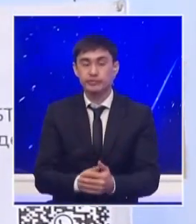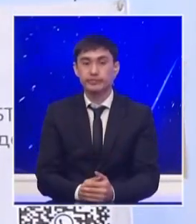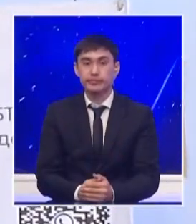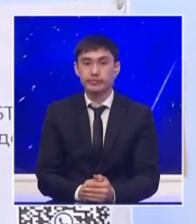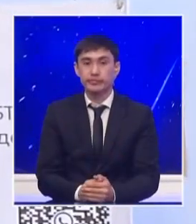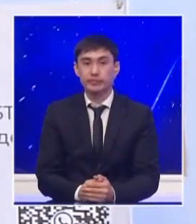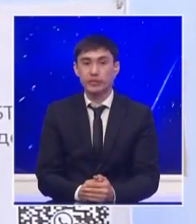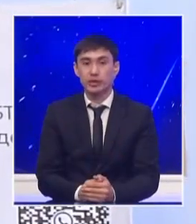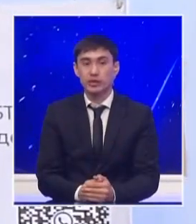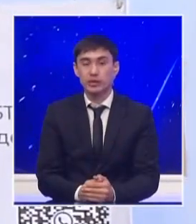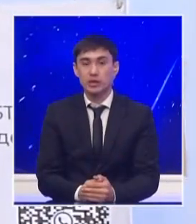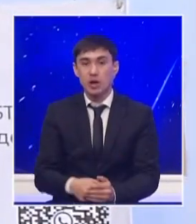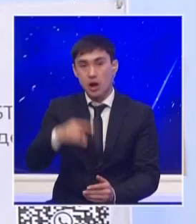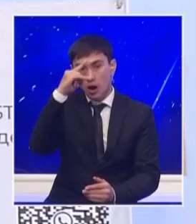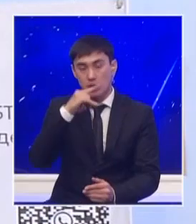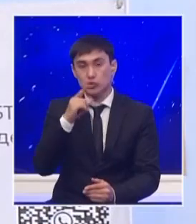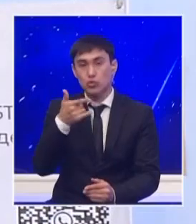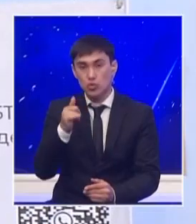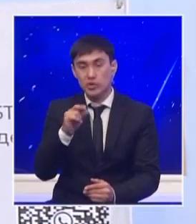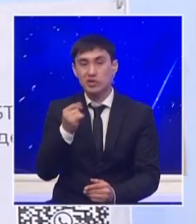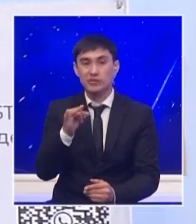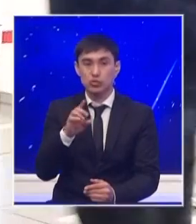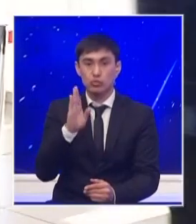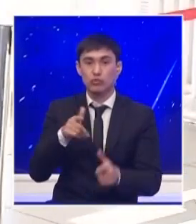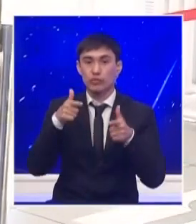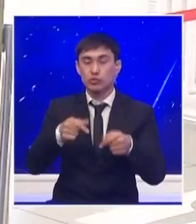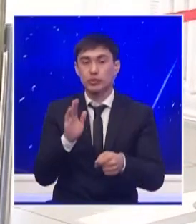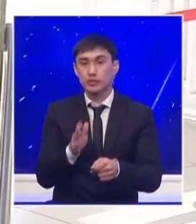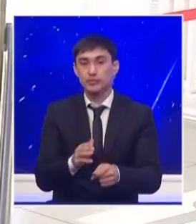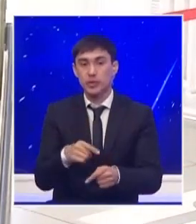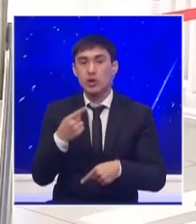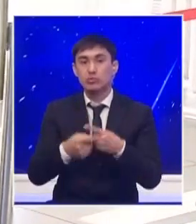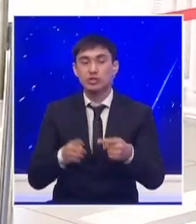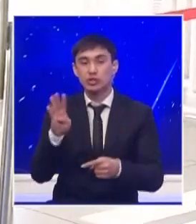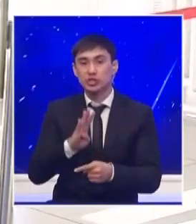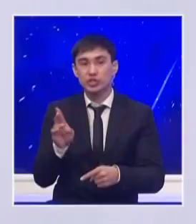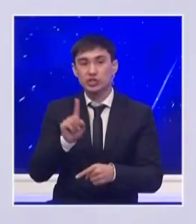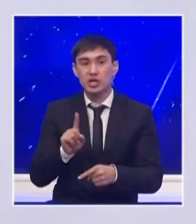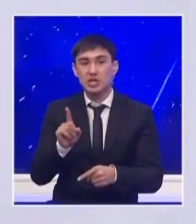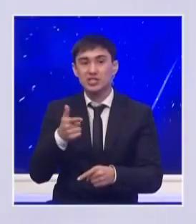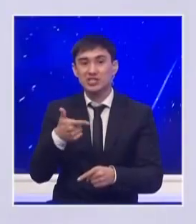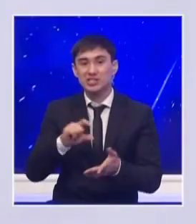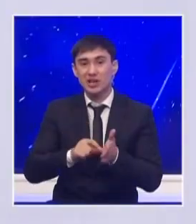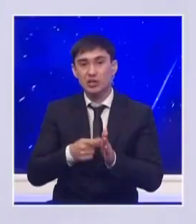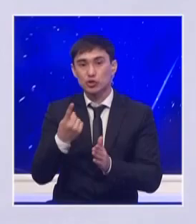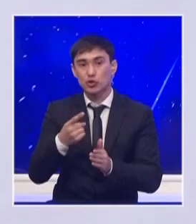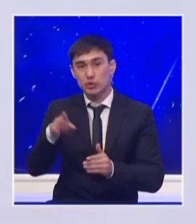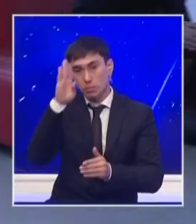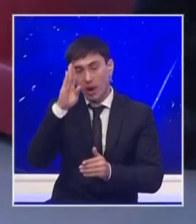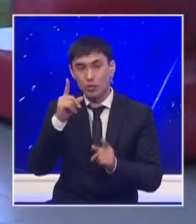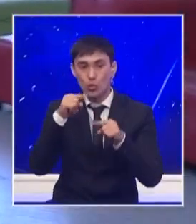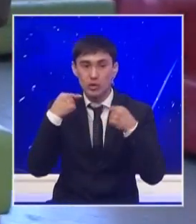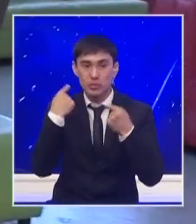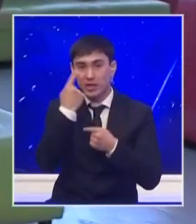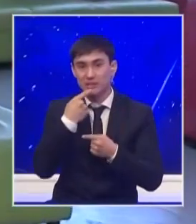либо в казну либо воду поступать спустя 4 часа из зала тестирования выходит еще один парень с